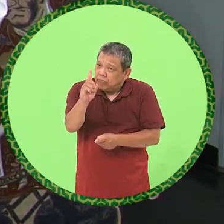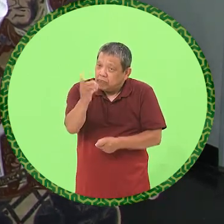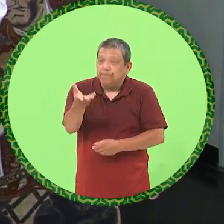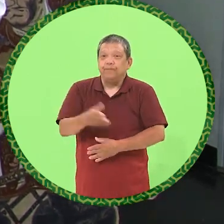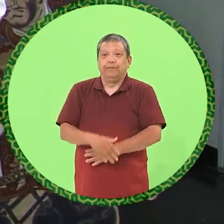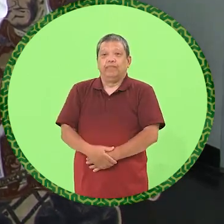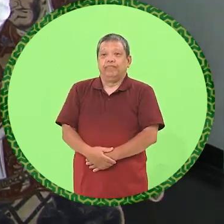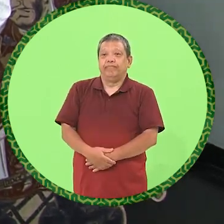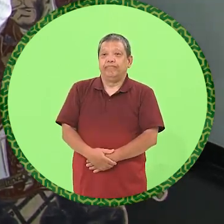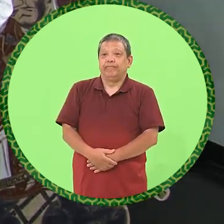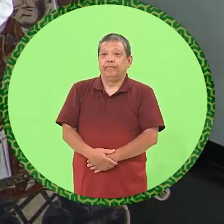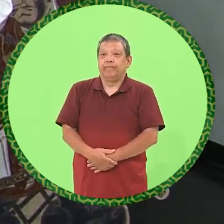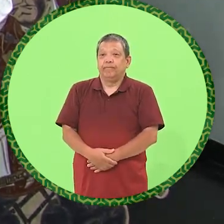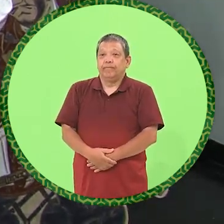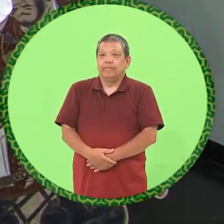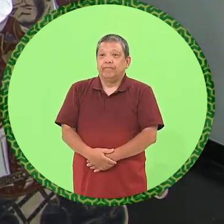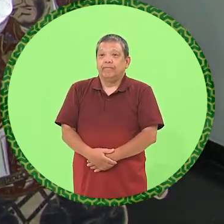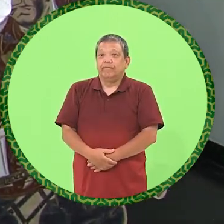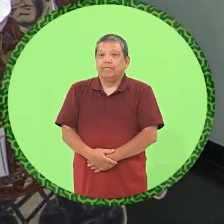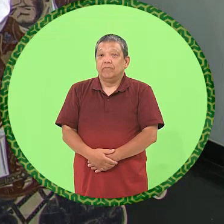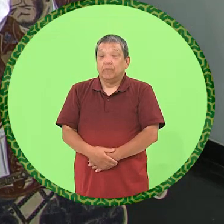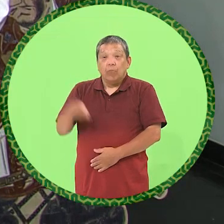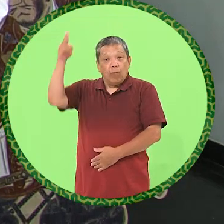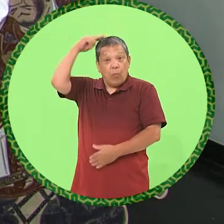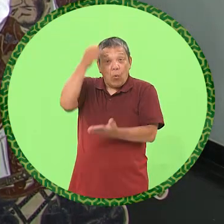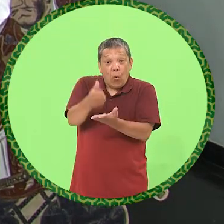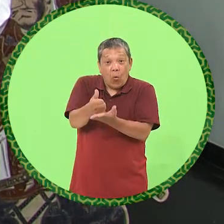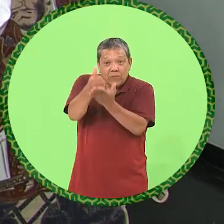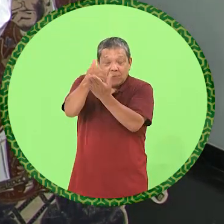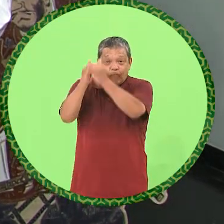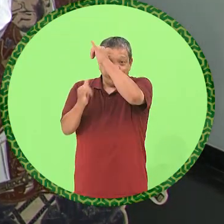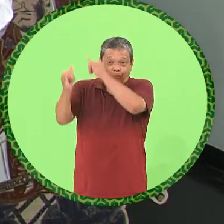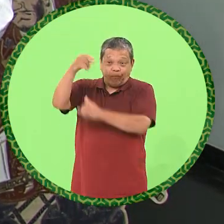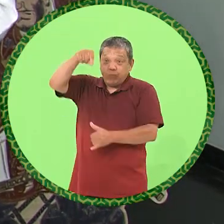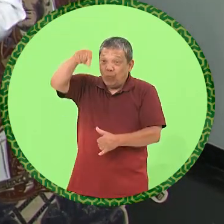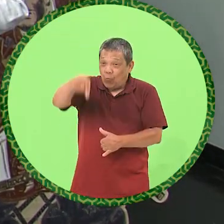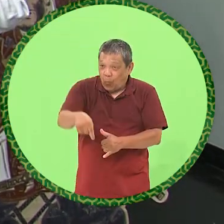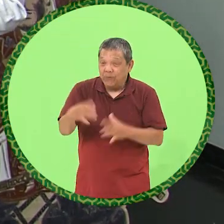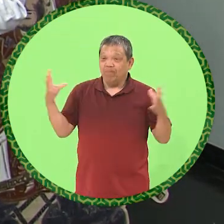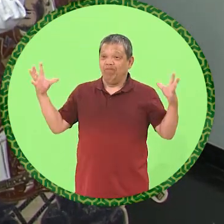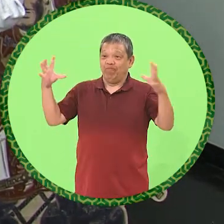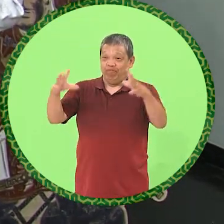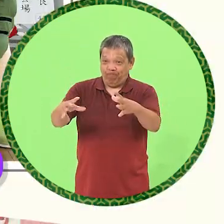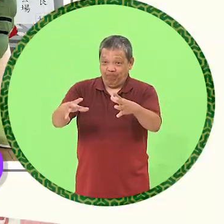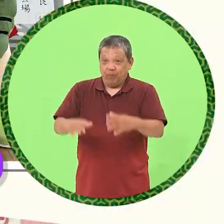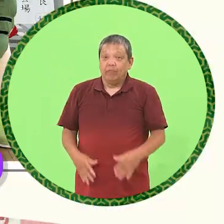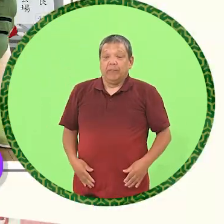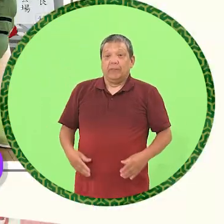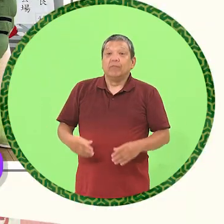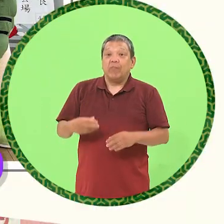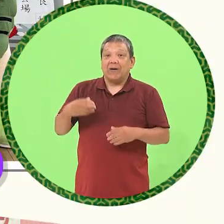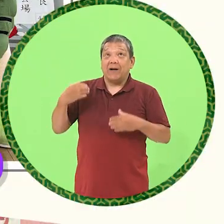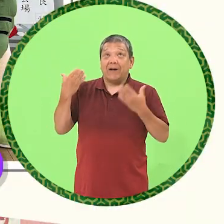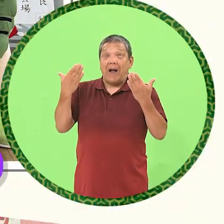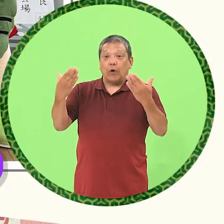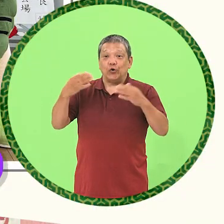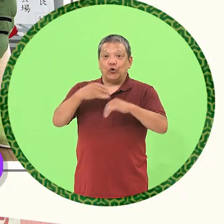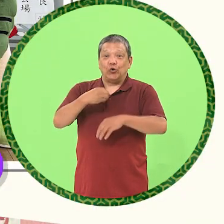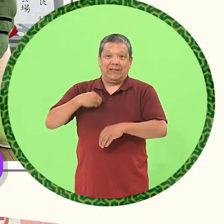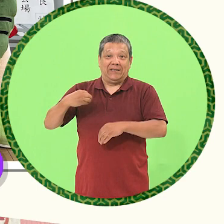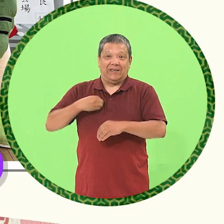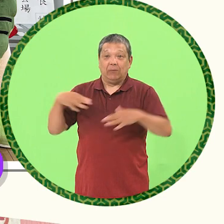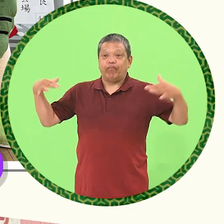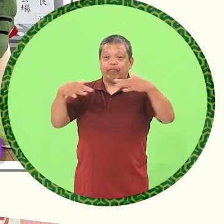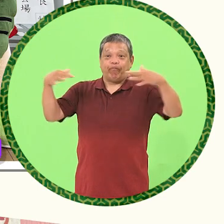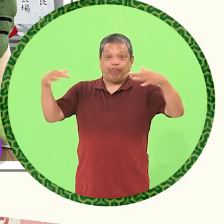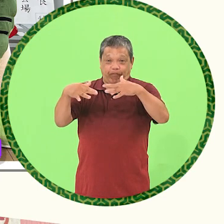ベントなんですか？ はい、今回は毛利元就にゆかりのある町が大集合します。学芸員たちのト